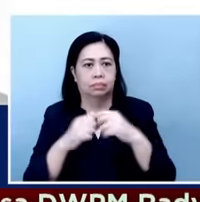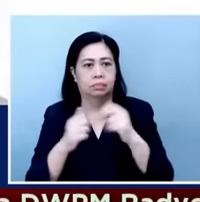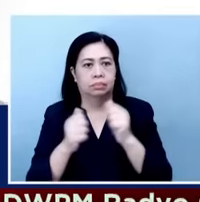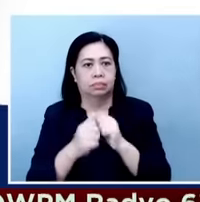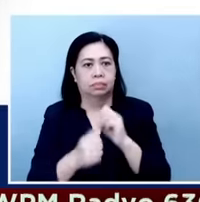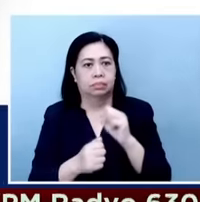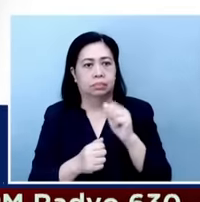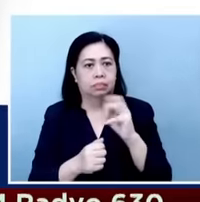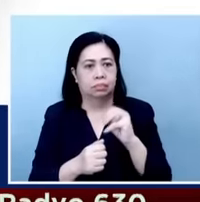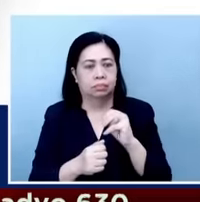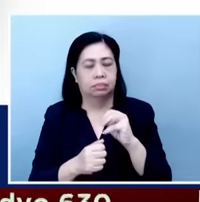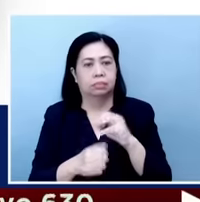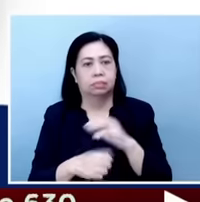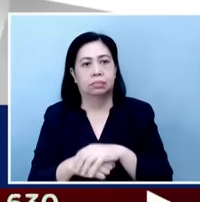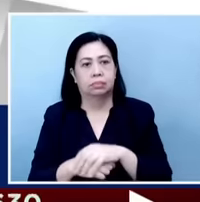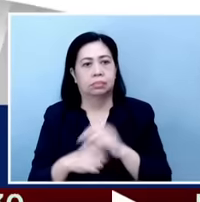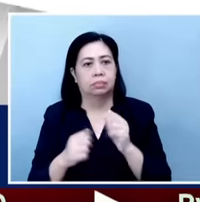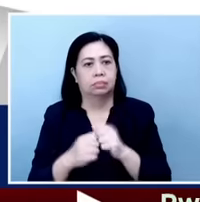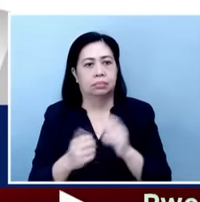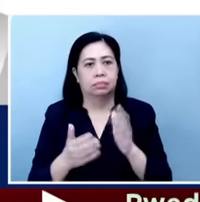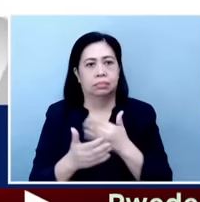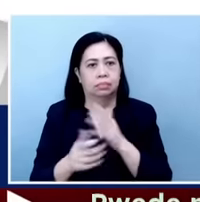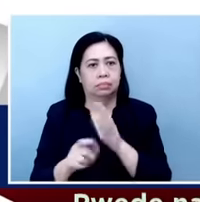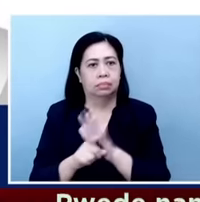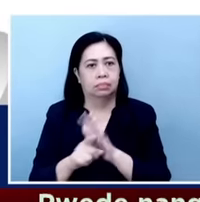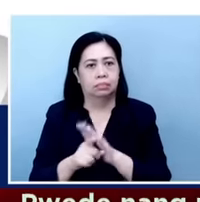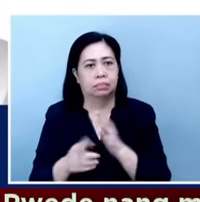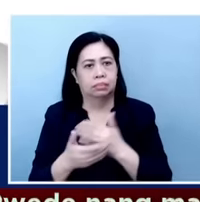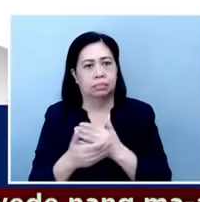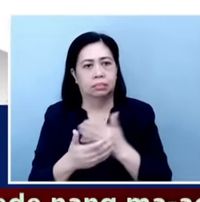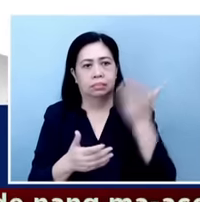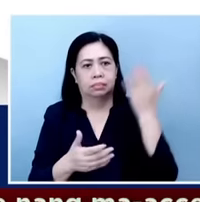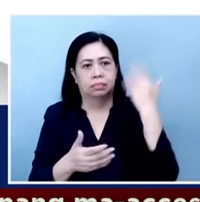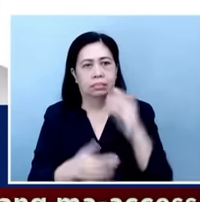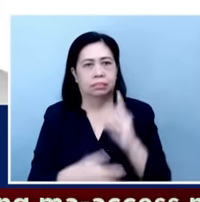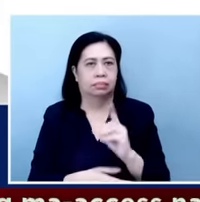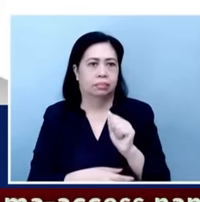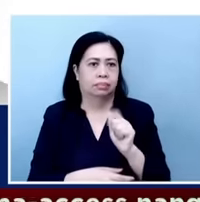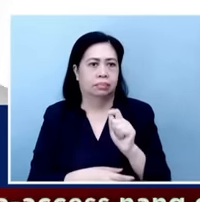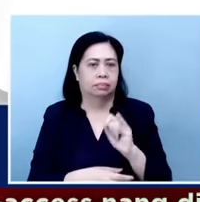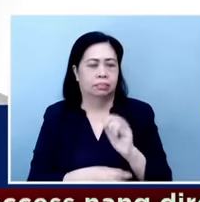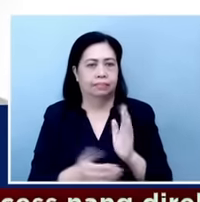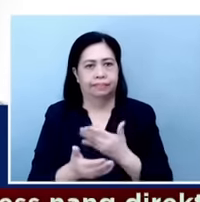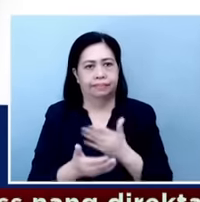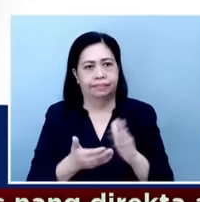Concepcion, kinanta nilang dalawa ang kanilang hit song na Dati.